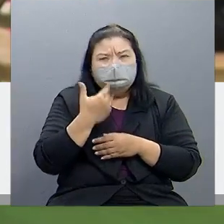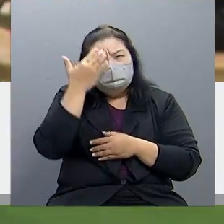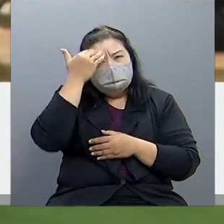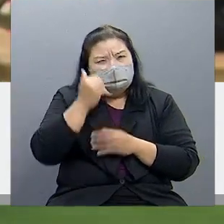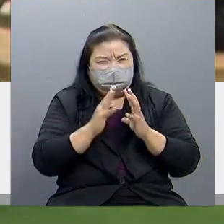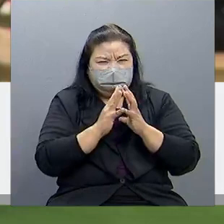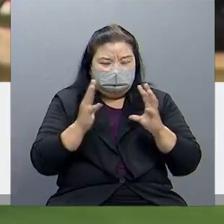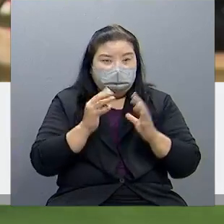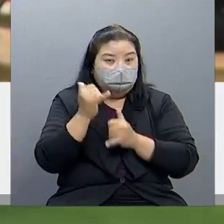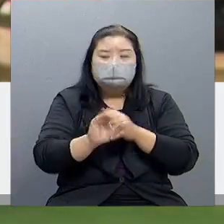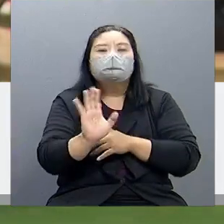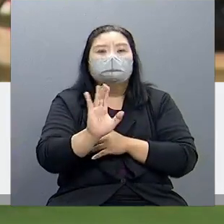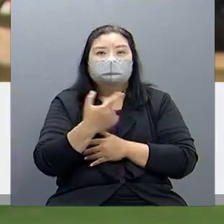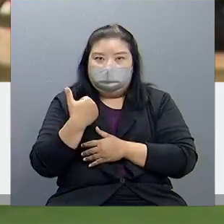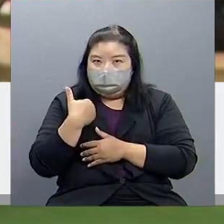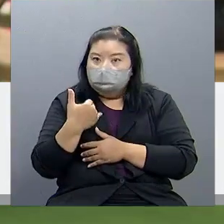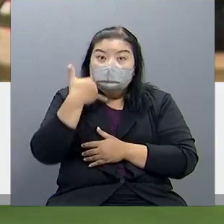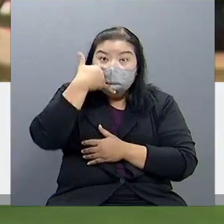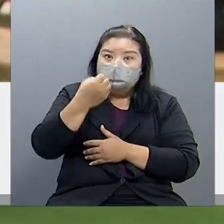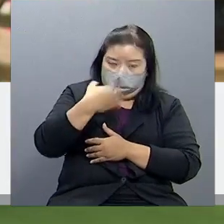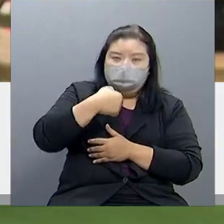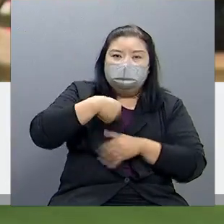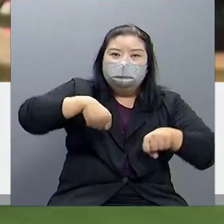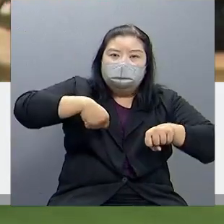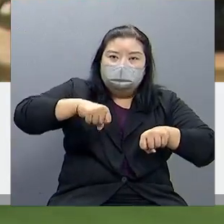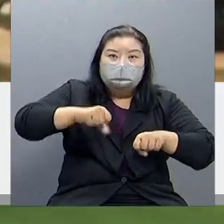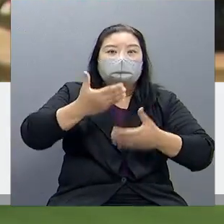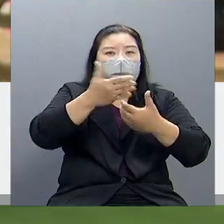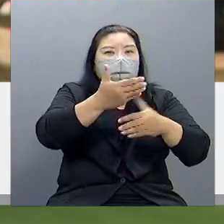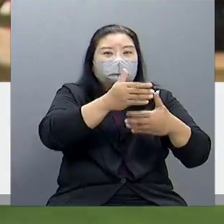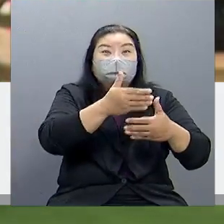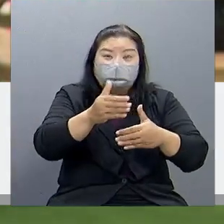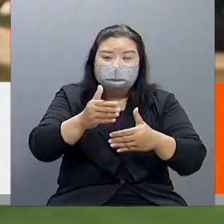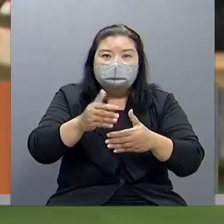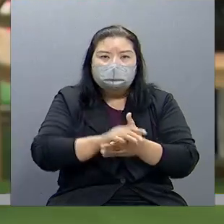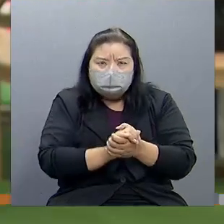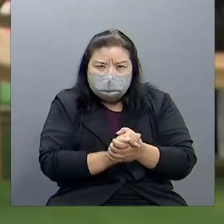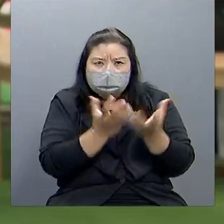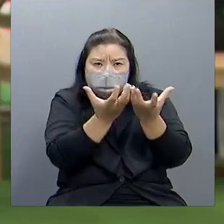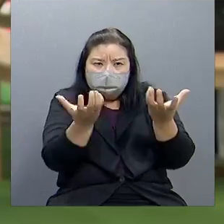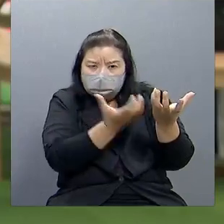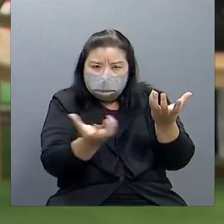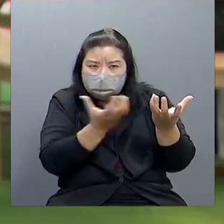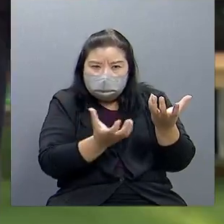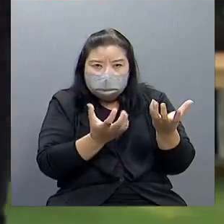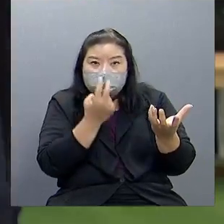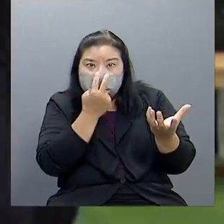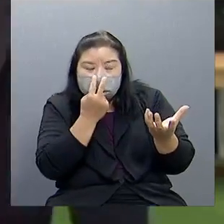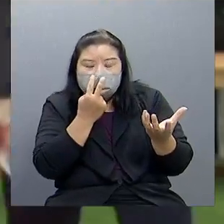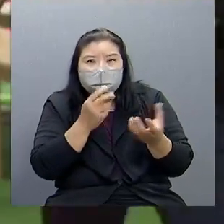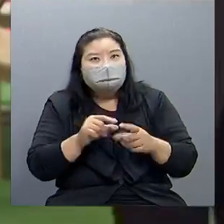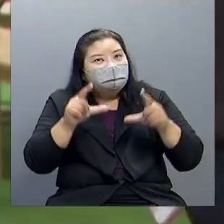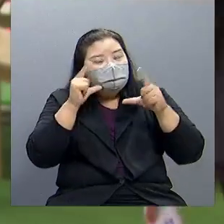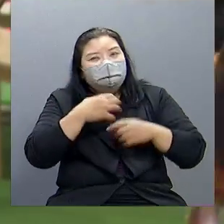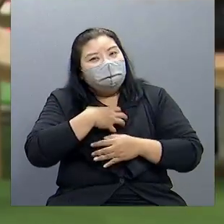เติมตรงนี้เข้าไปเพิ่มบริการต่างๆหรือว่าจัดเชลอะไรที่มันดูแบบน่ากินหรือน่าเข้าเยอะกว่านี้ค่ะใช่ เร ื่ องการใช้เ